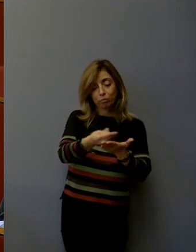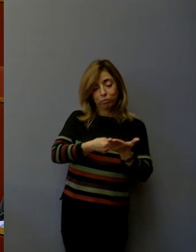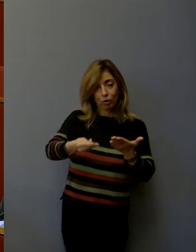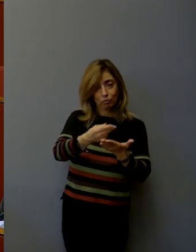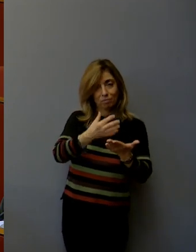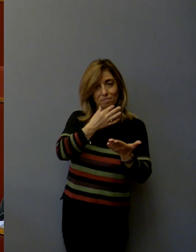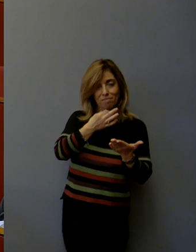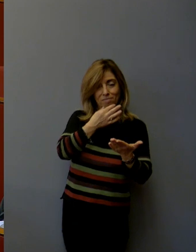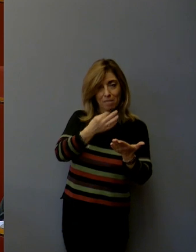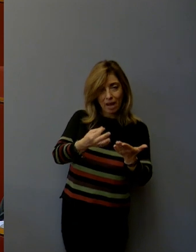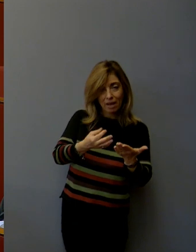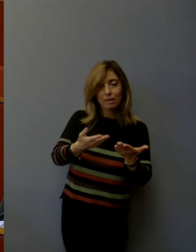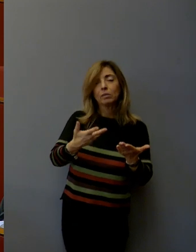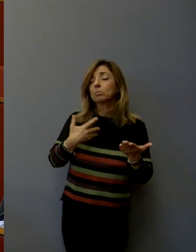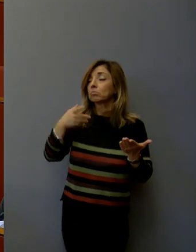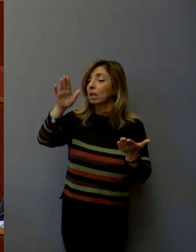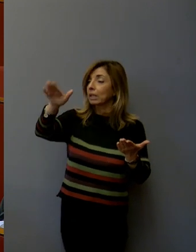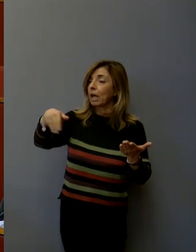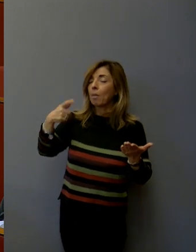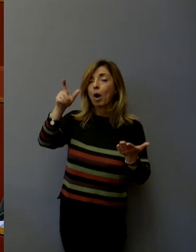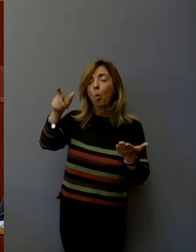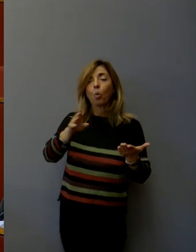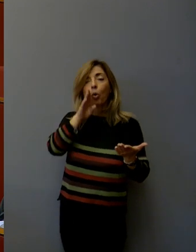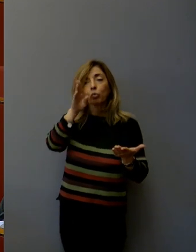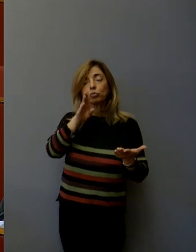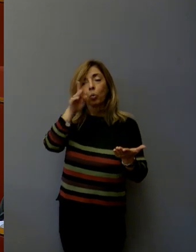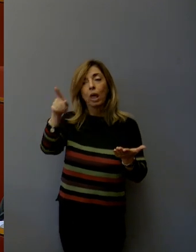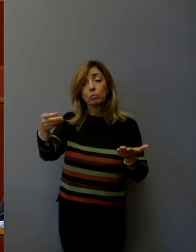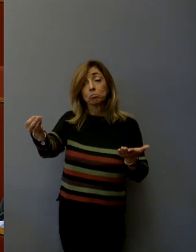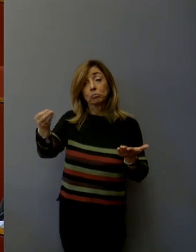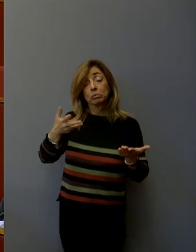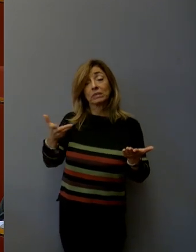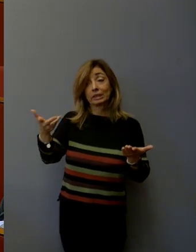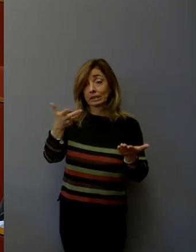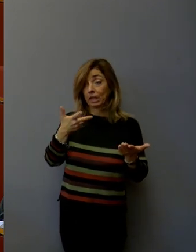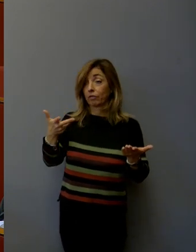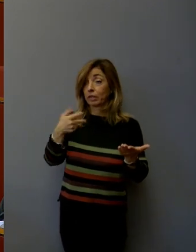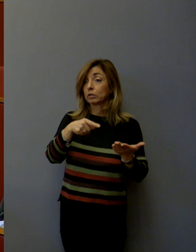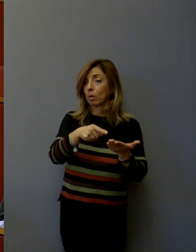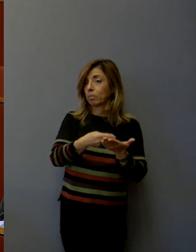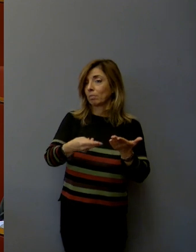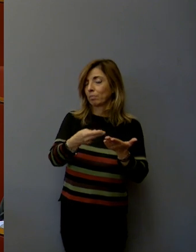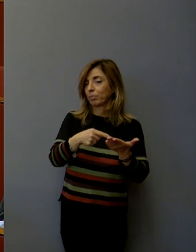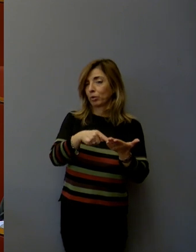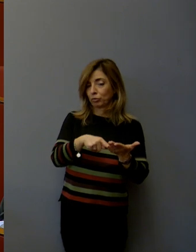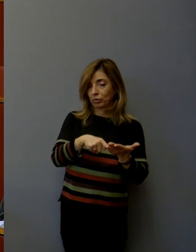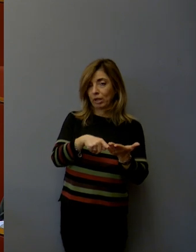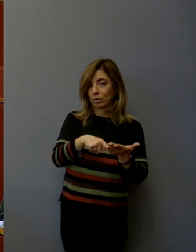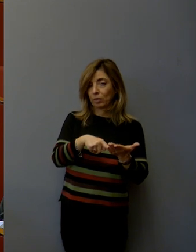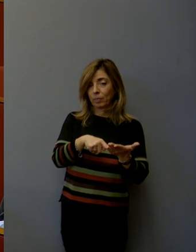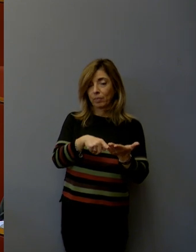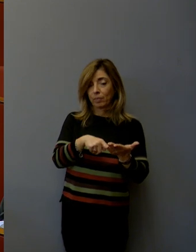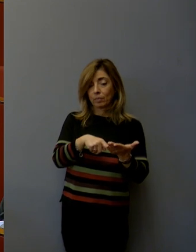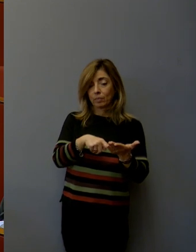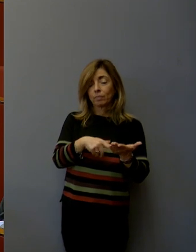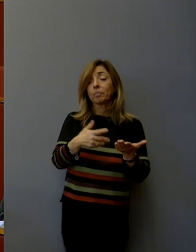serva per lo spot ma serve per dare un servizio Magari li spendiamo un po' meglio visto che tanto si possono spendere i soldi per i consulenti